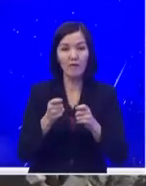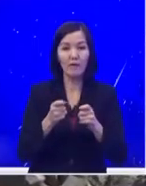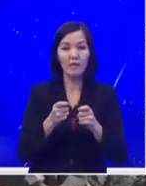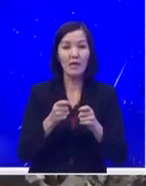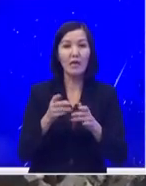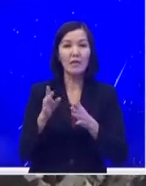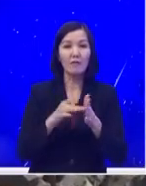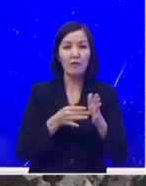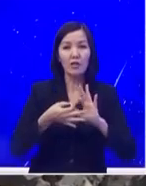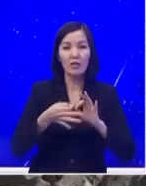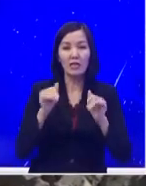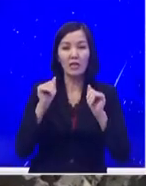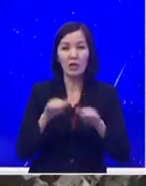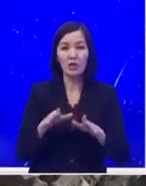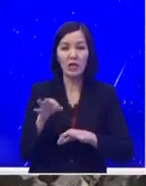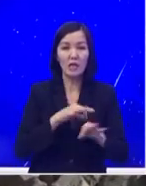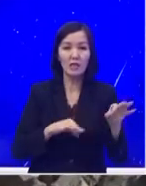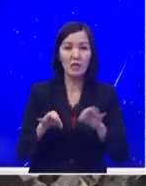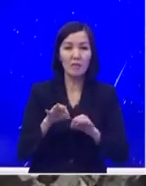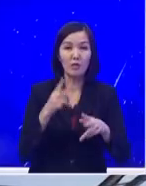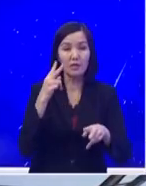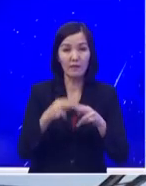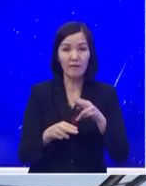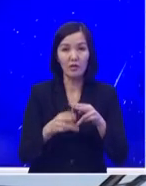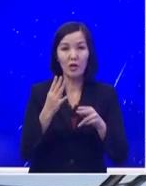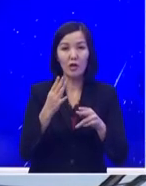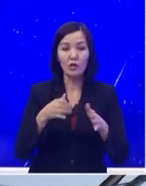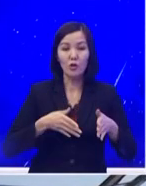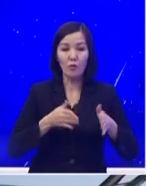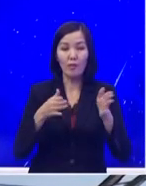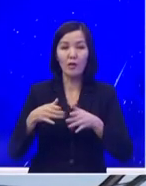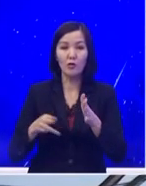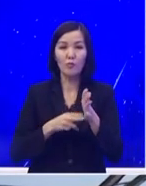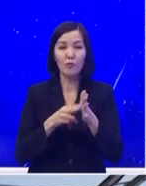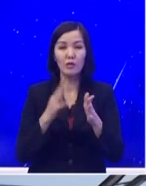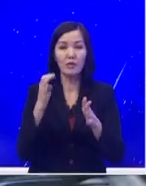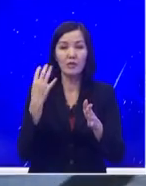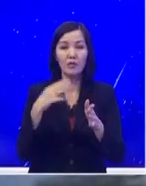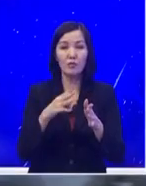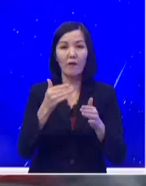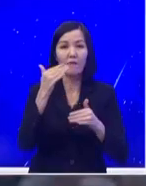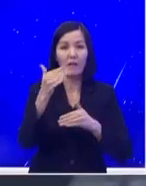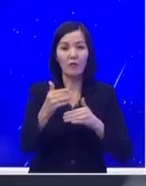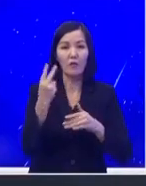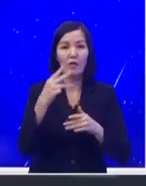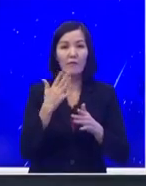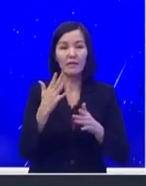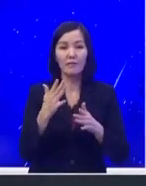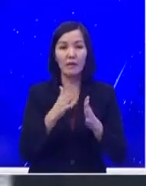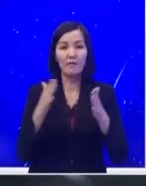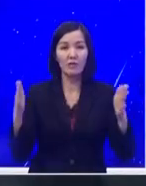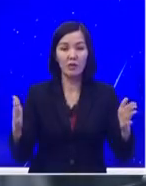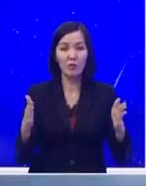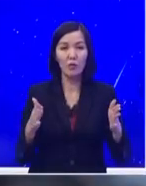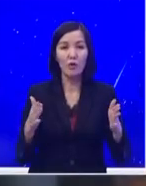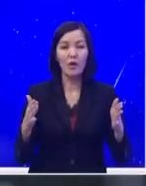взявшись за решение проблемы. Разработка проекта уже завершена. Четырехполосный поезд будет 340 метров в длину и 25 в ширину. Также